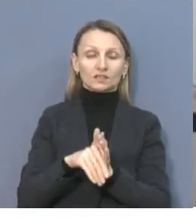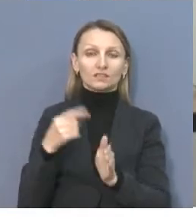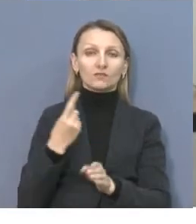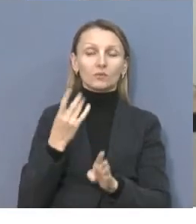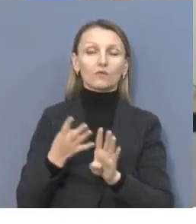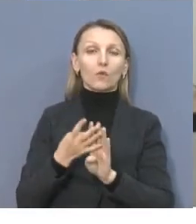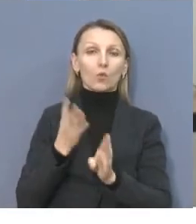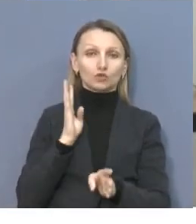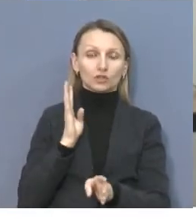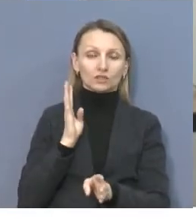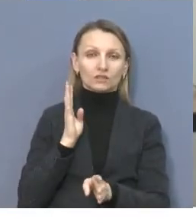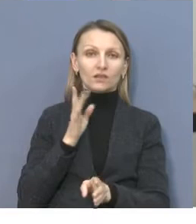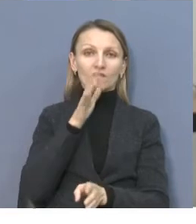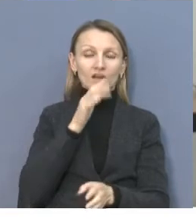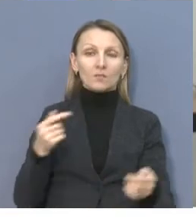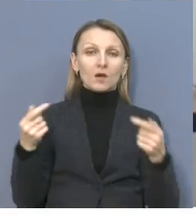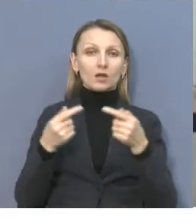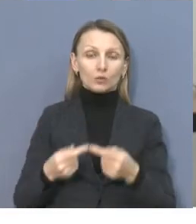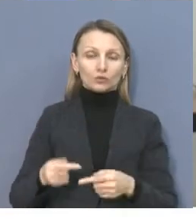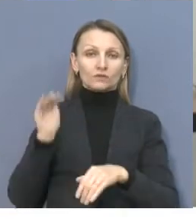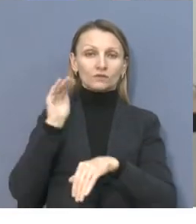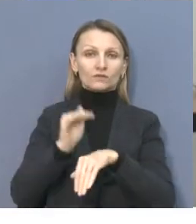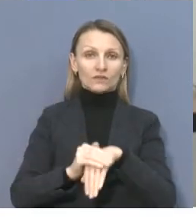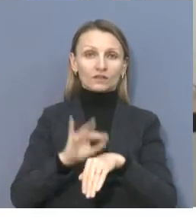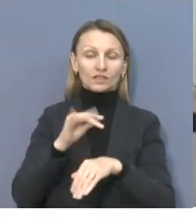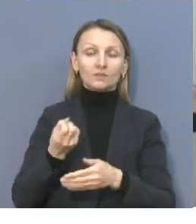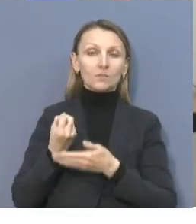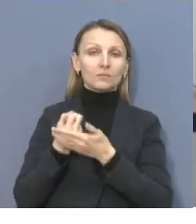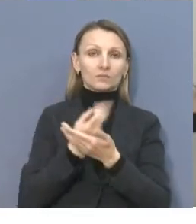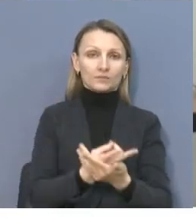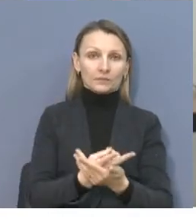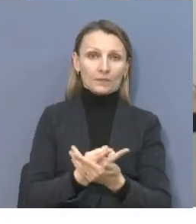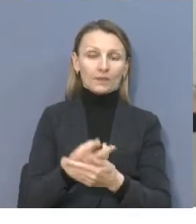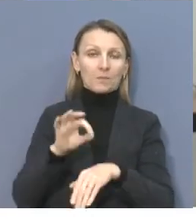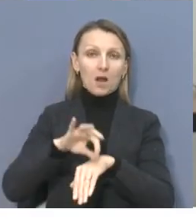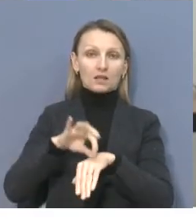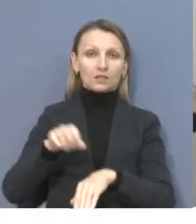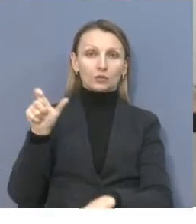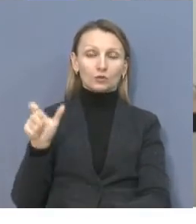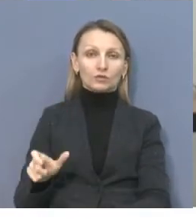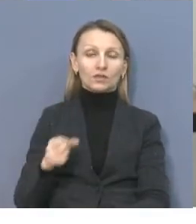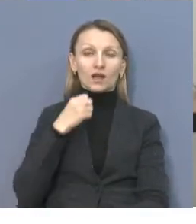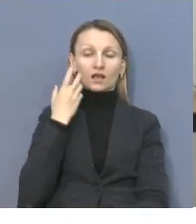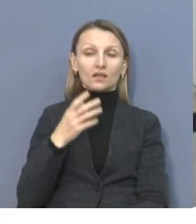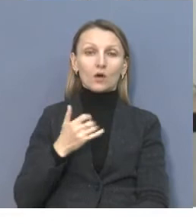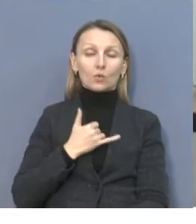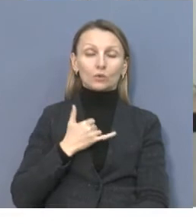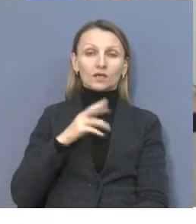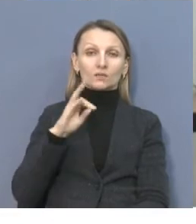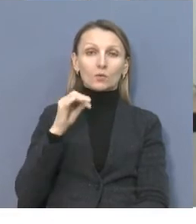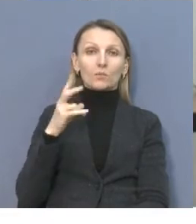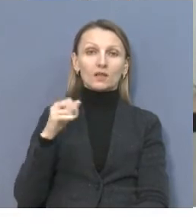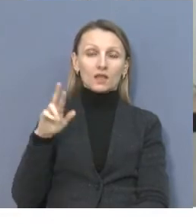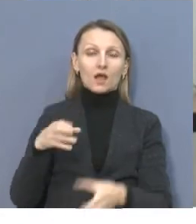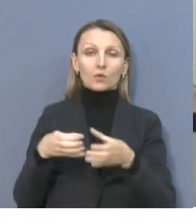это своевременное выявление изоляция больных потом мобильной группы работали у нас очень